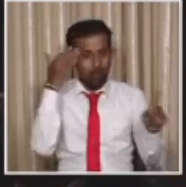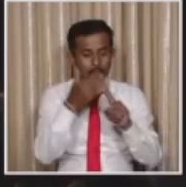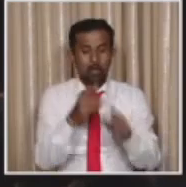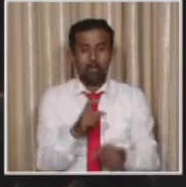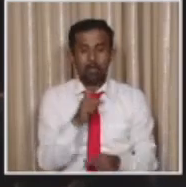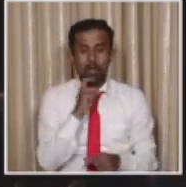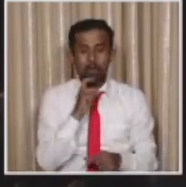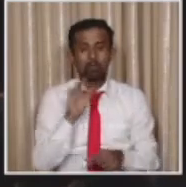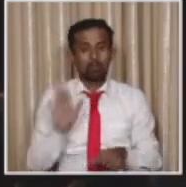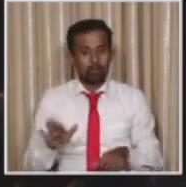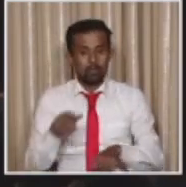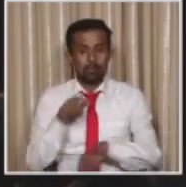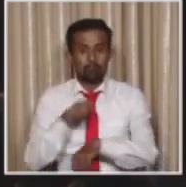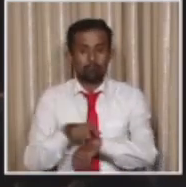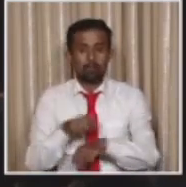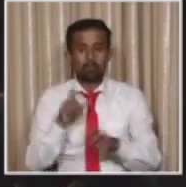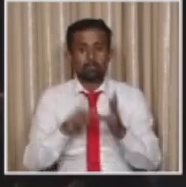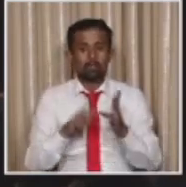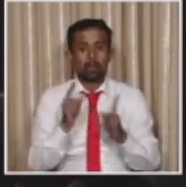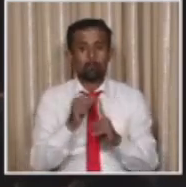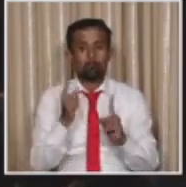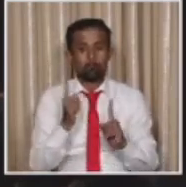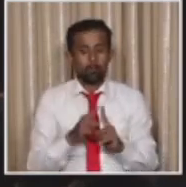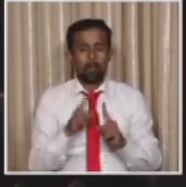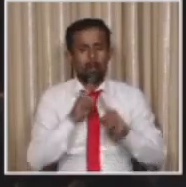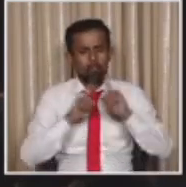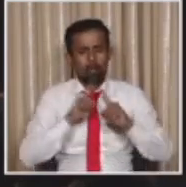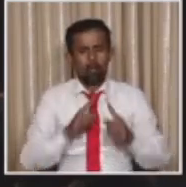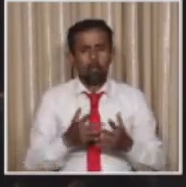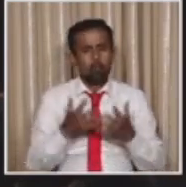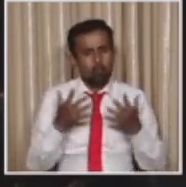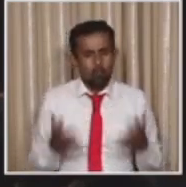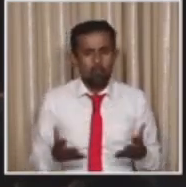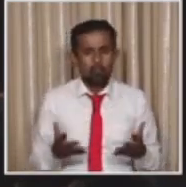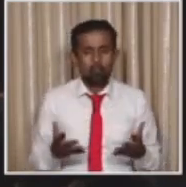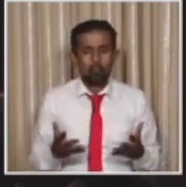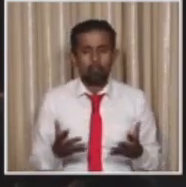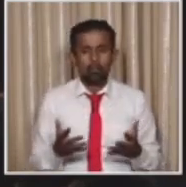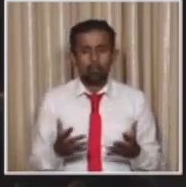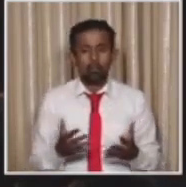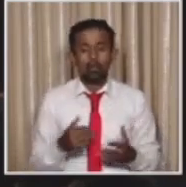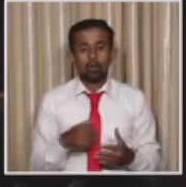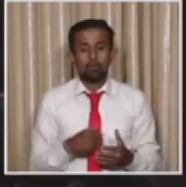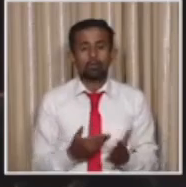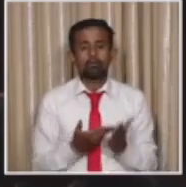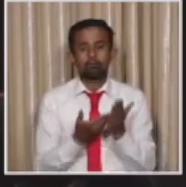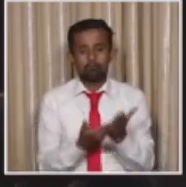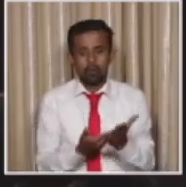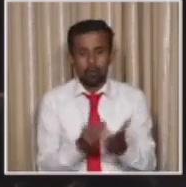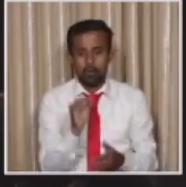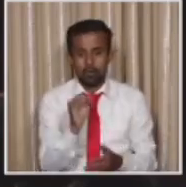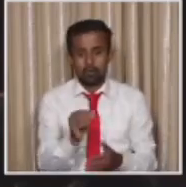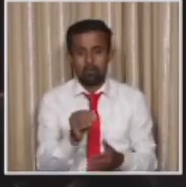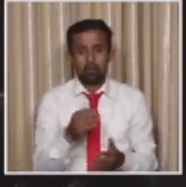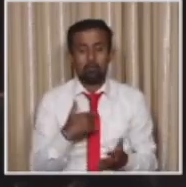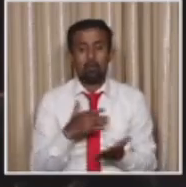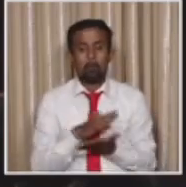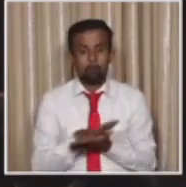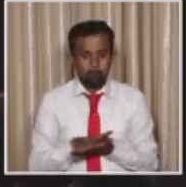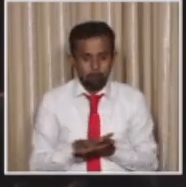තියෙන වෙලාවේ කෝප් කමිටුවේ අපි ඇති වෙන්න කතා කරලා තියෙනවා. ඒ වර්බටින් සරංගිල්ල ඉදිරිපත් කරා නම් මම